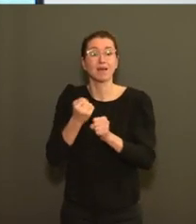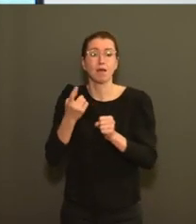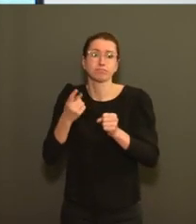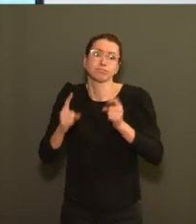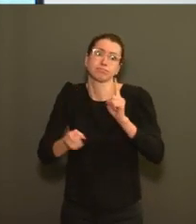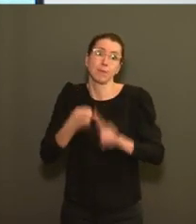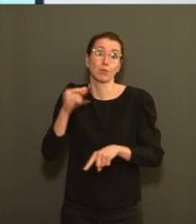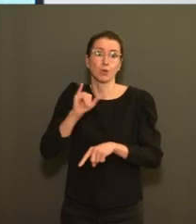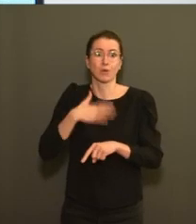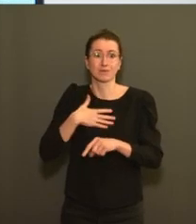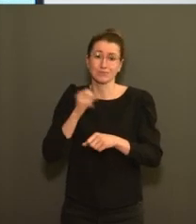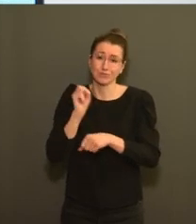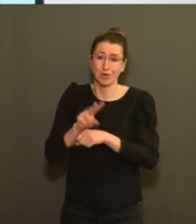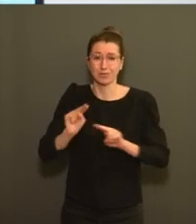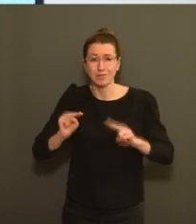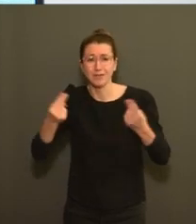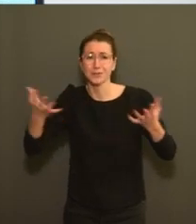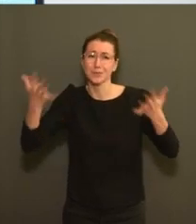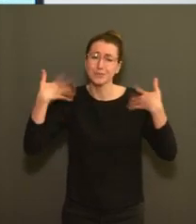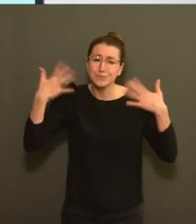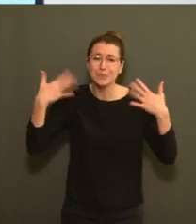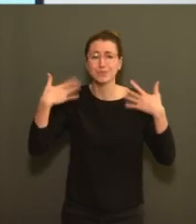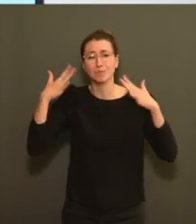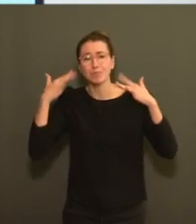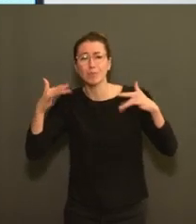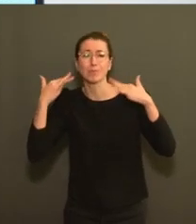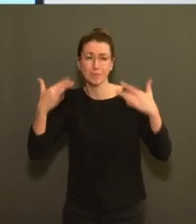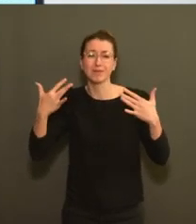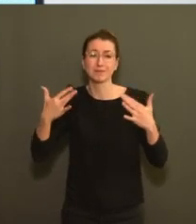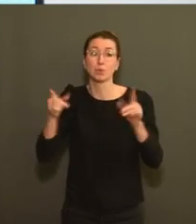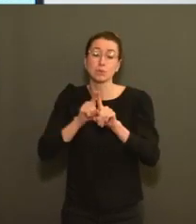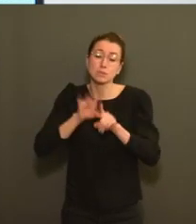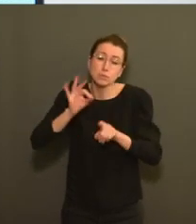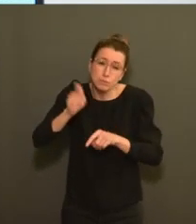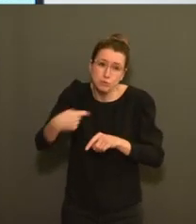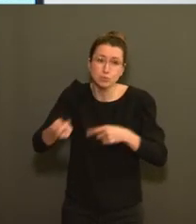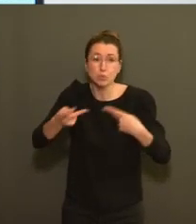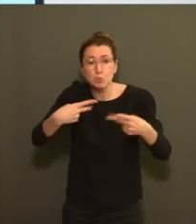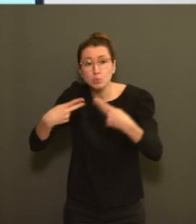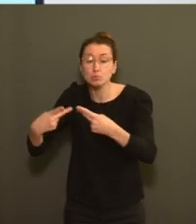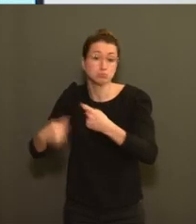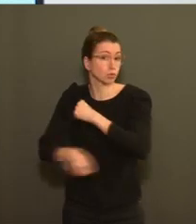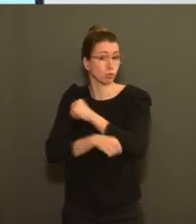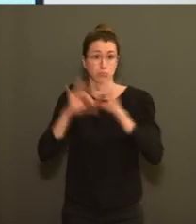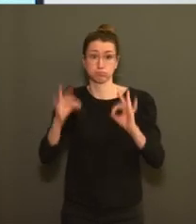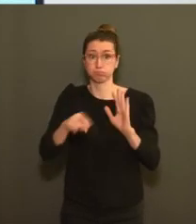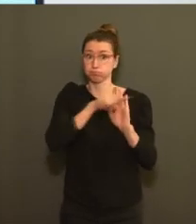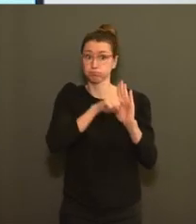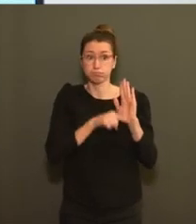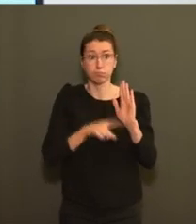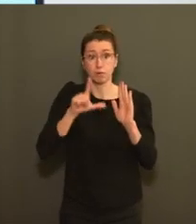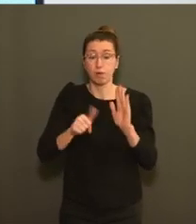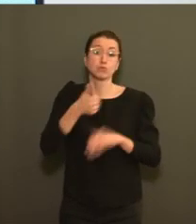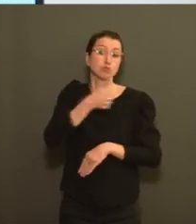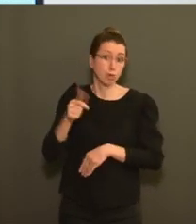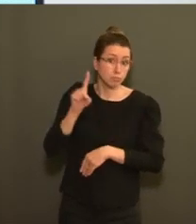allez faire quelques courses bien sûr, les magasins sont sûrs, seuls ou à deux, on le sait maintenant. Lancez-vous dans des